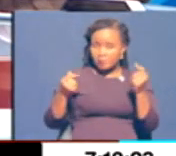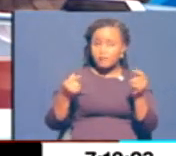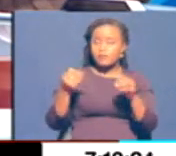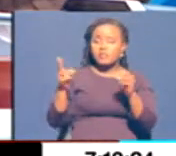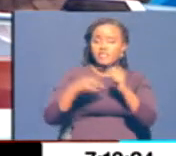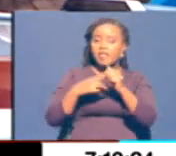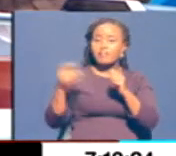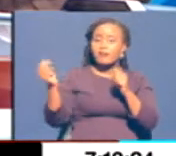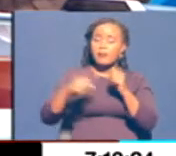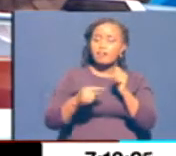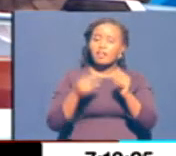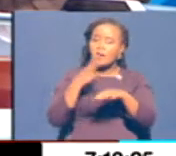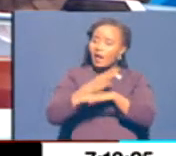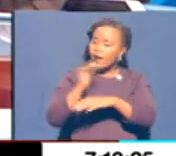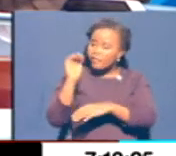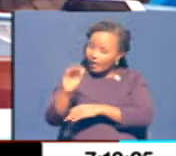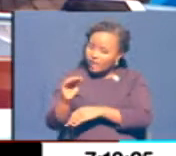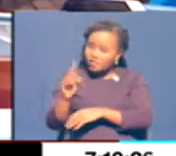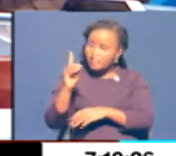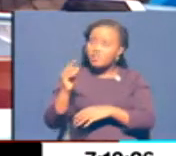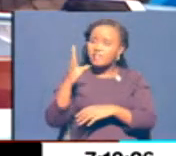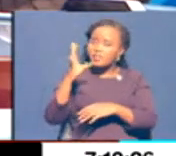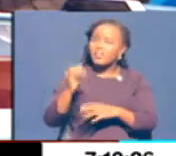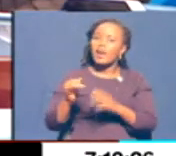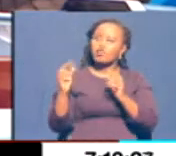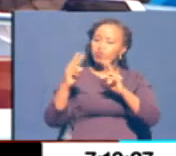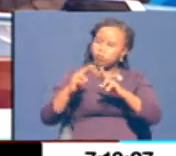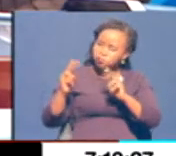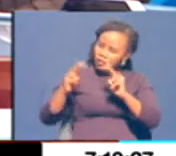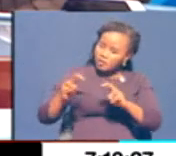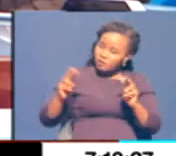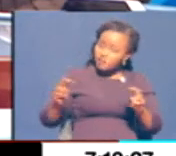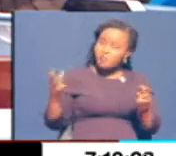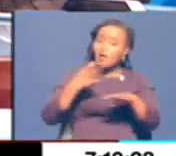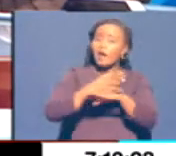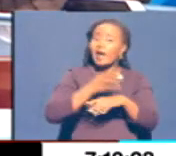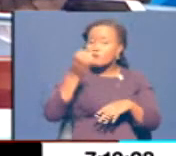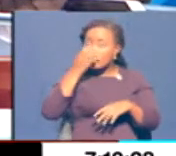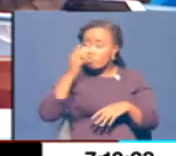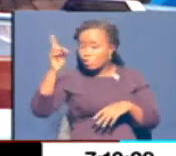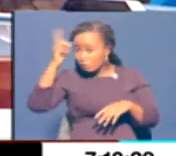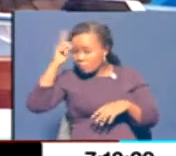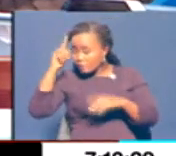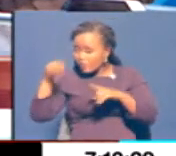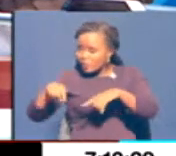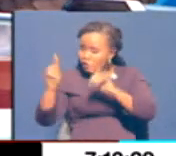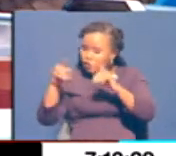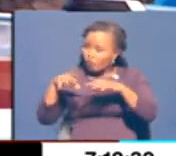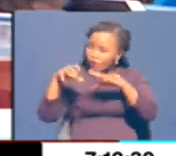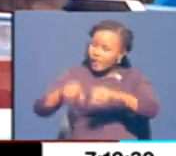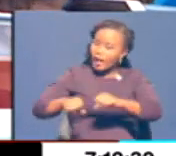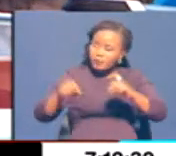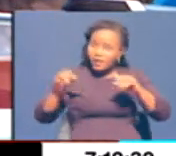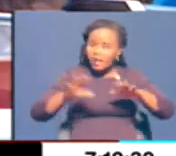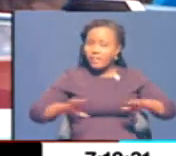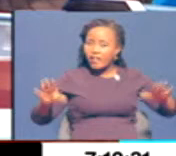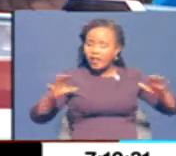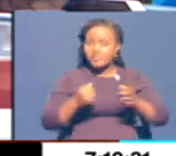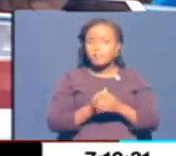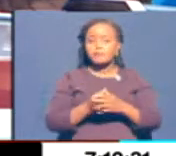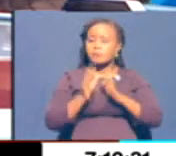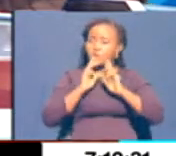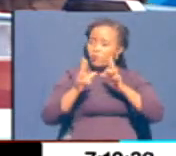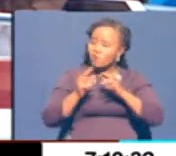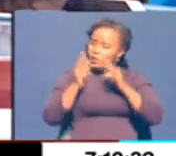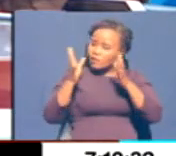hao kufanya uchunguzi kuhusiana na madai ya naibu rais William Ruto kwamba alinyakua ardhi hiyo. Na jinsi mwanahabari wetu Kevin